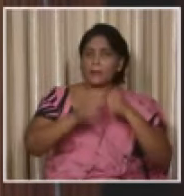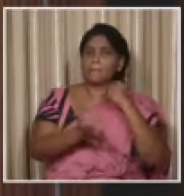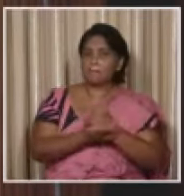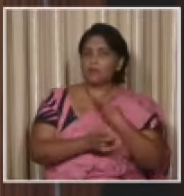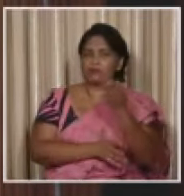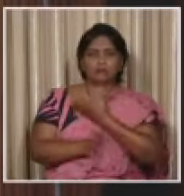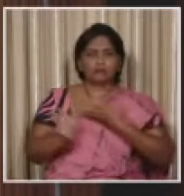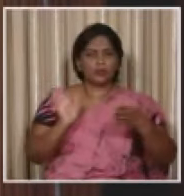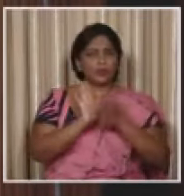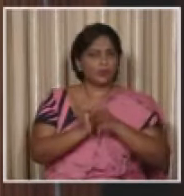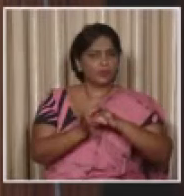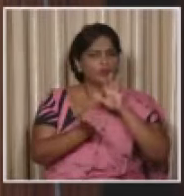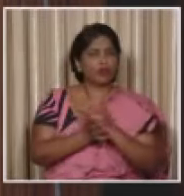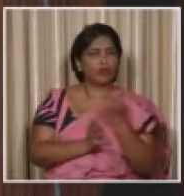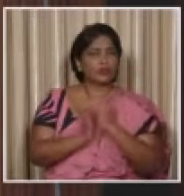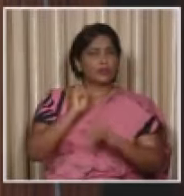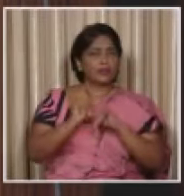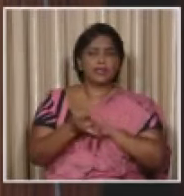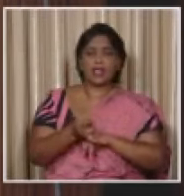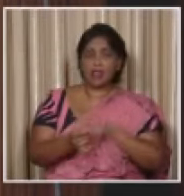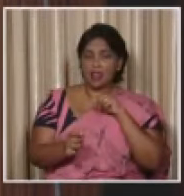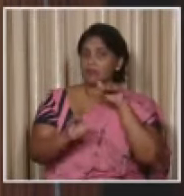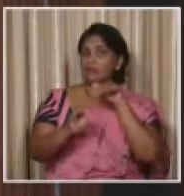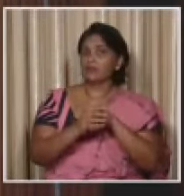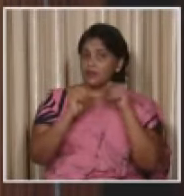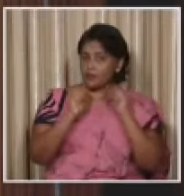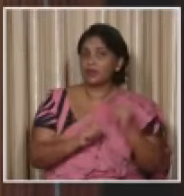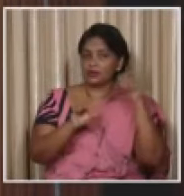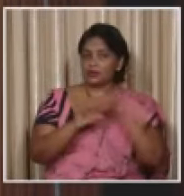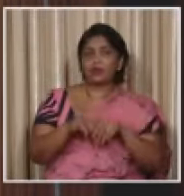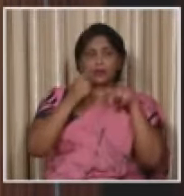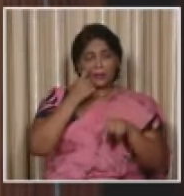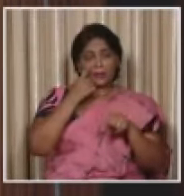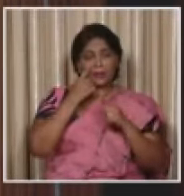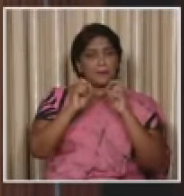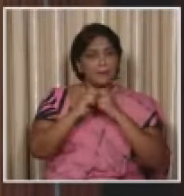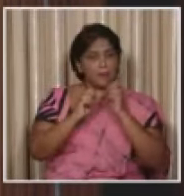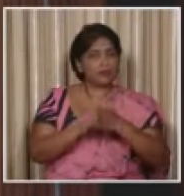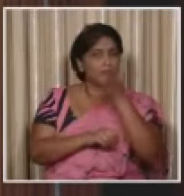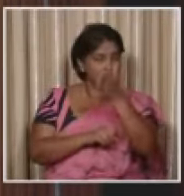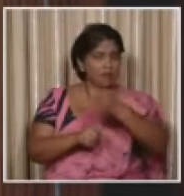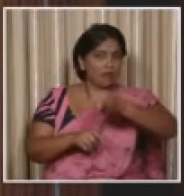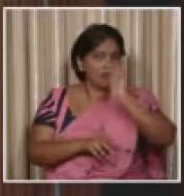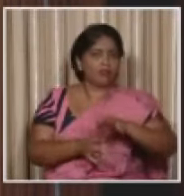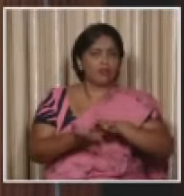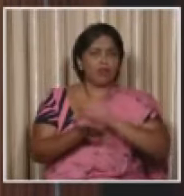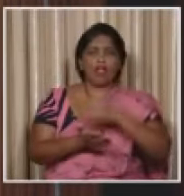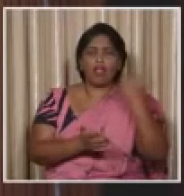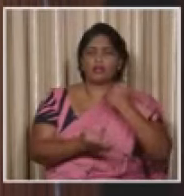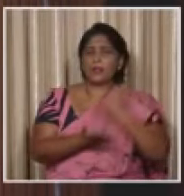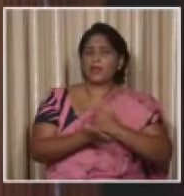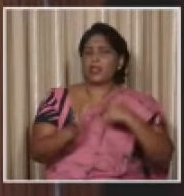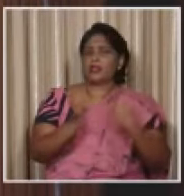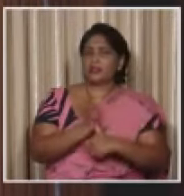මේ තීන්දුව ගන්නකොට මුදල් අමාත්‍යංශයේ ලේකම්තුමා එතන වාඩි වෙලා හිටියනම් එනවා. දැන් මේ ප්‍රශ්නේ පැනනේ කියලා තින්නේ මෙතුමන්ලා සම්මත කරගත්තු අලුත් මහ බැංකුව